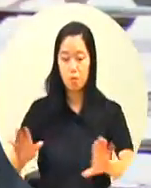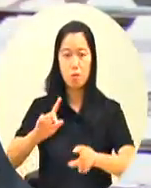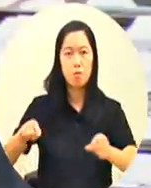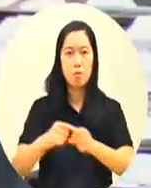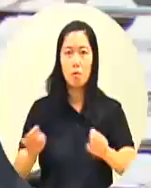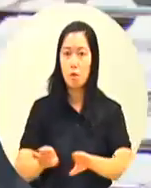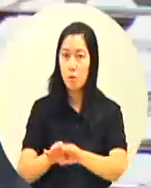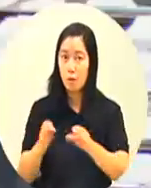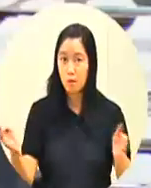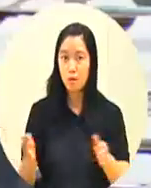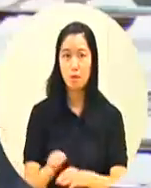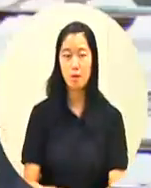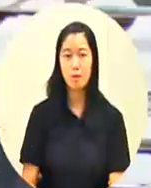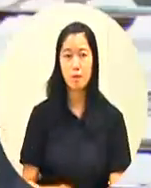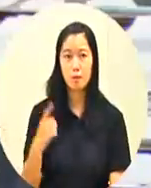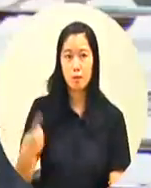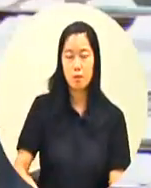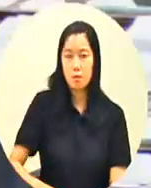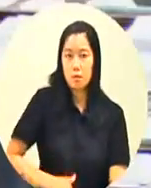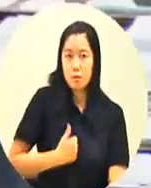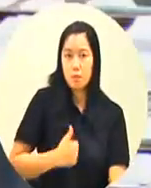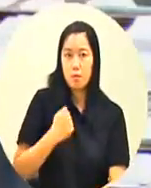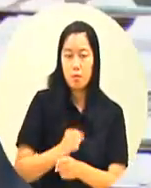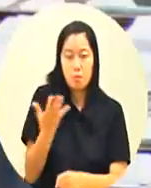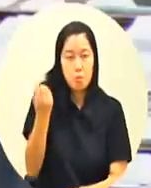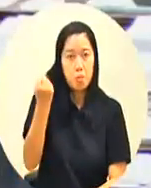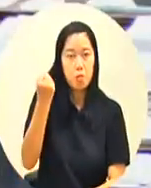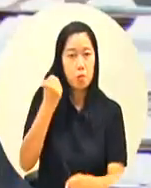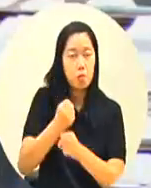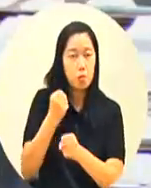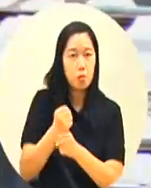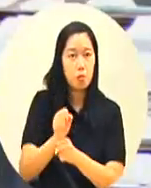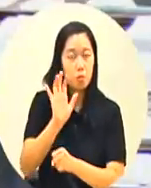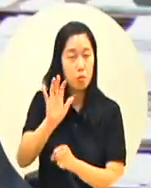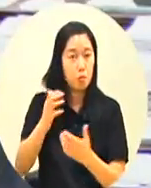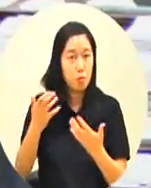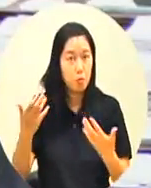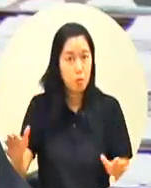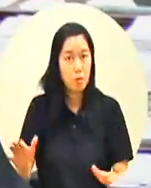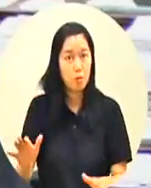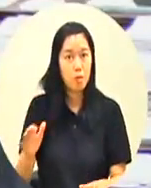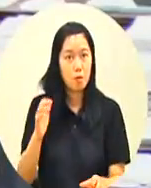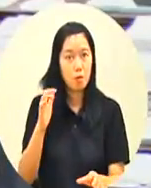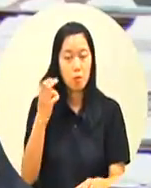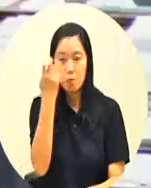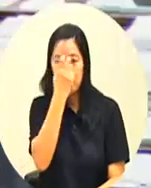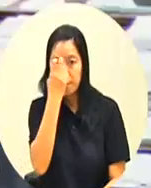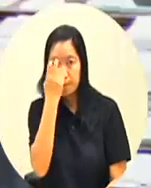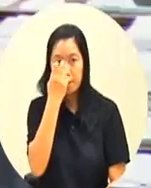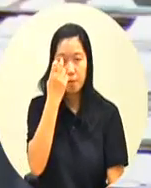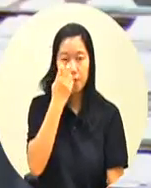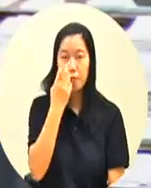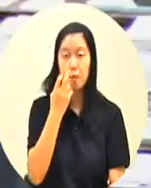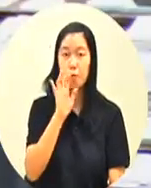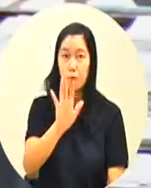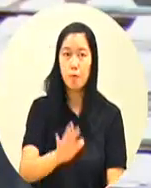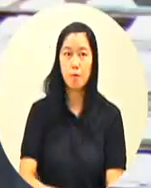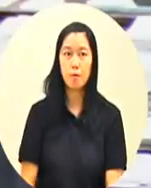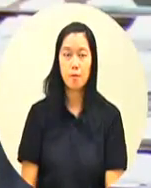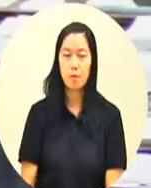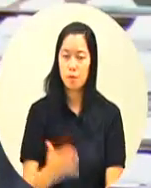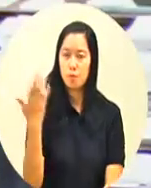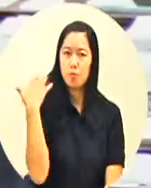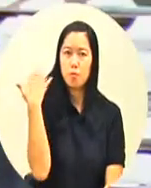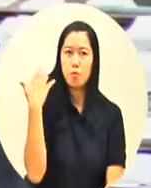开始去真正有权责去做很多的监理检查。我想过去可